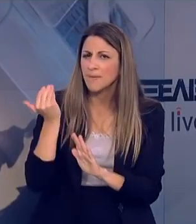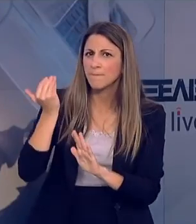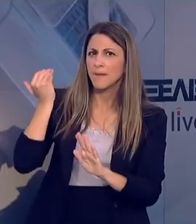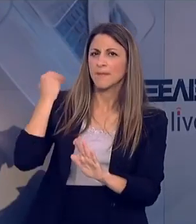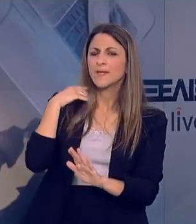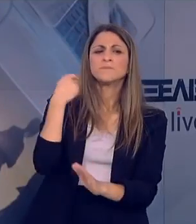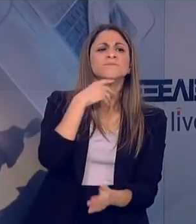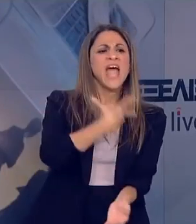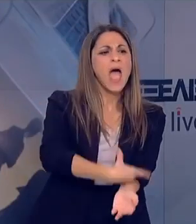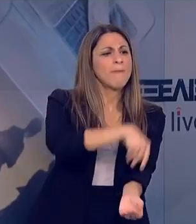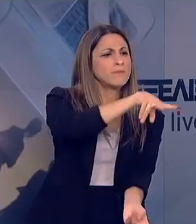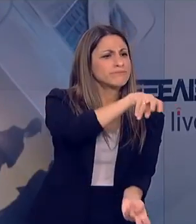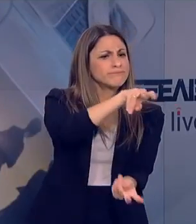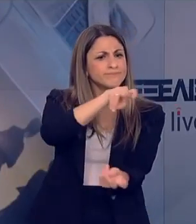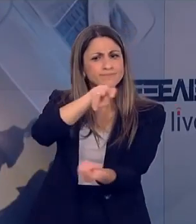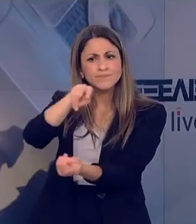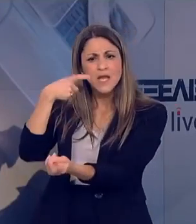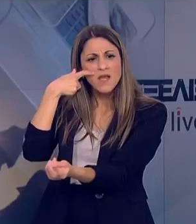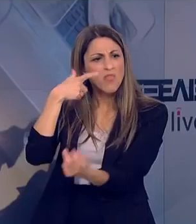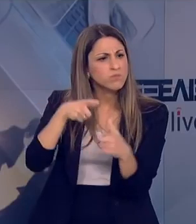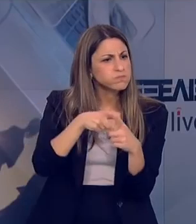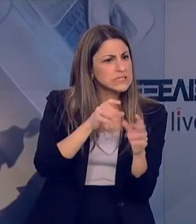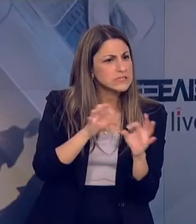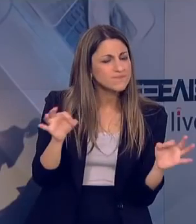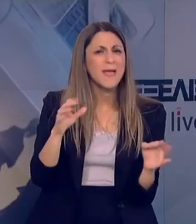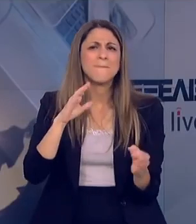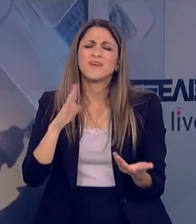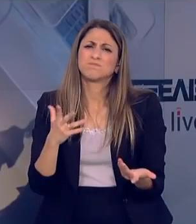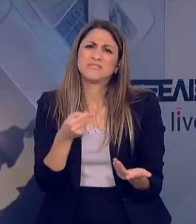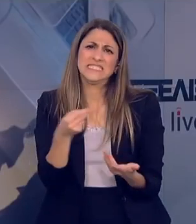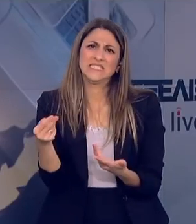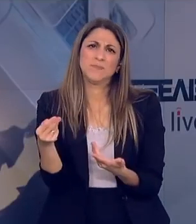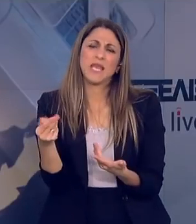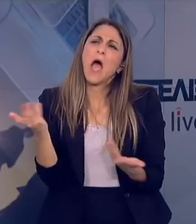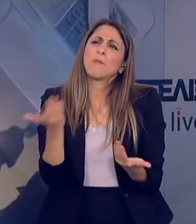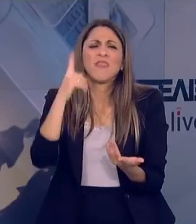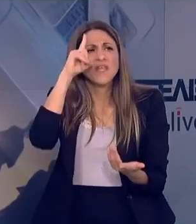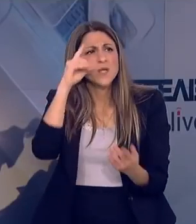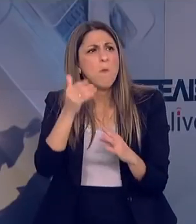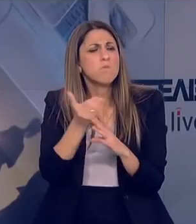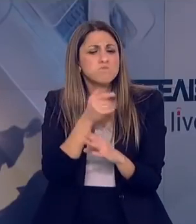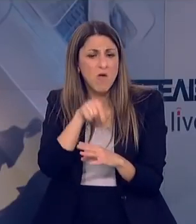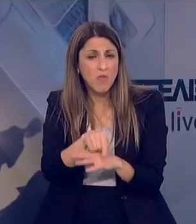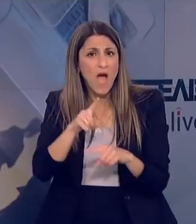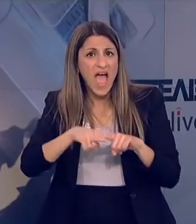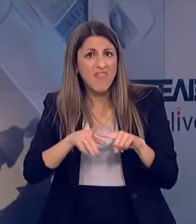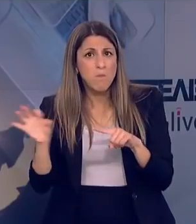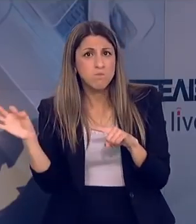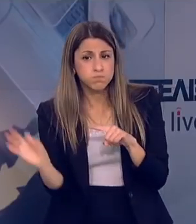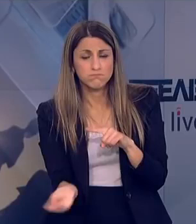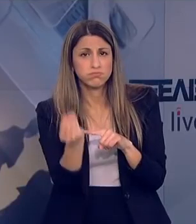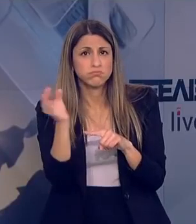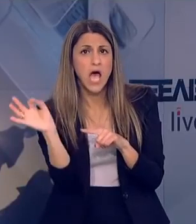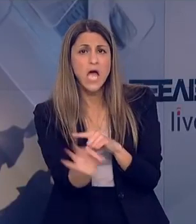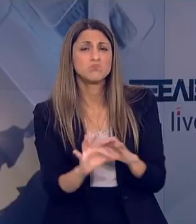τα κρούσματα γρήπης. Δεν σημαίνει κάτι πρακτικό, απλά θα δείξει αυτή την δυνατότητα που έχει ο ιός να κινείται ύπουλα σε μια χώρα και